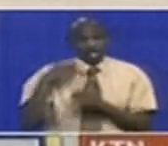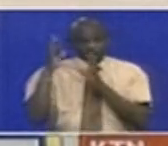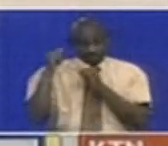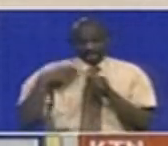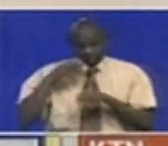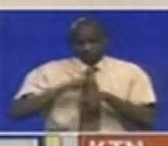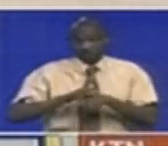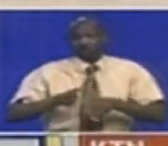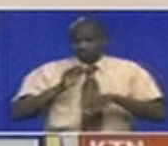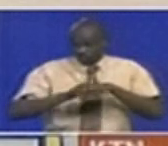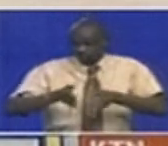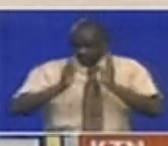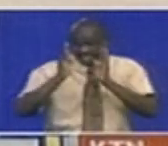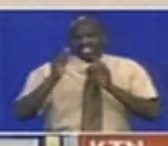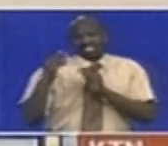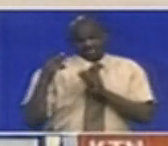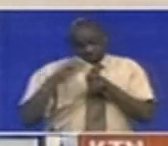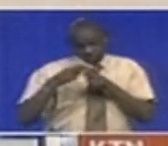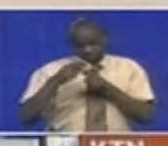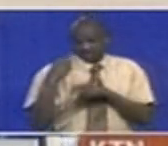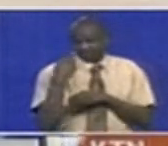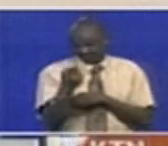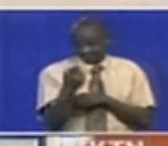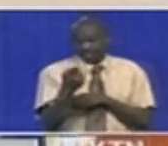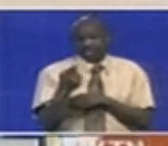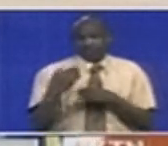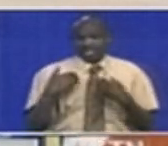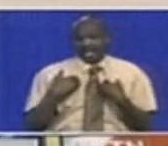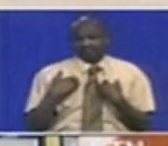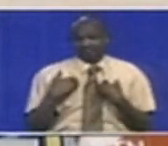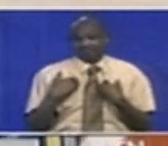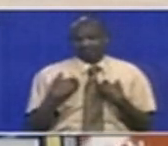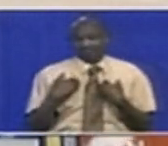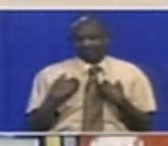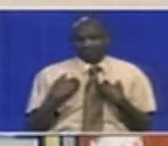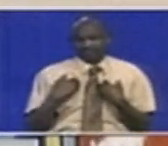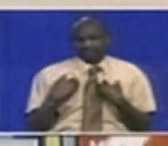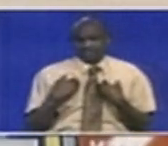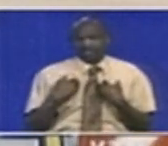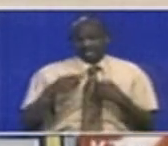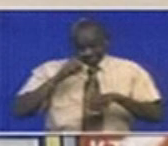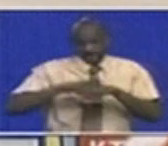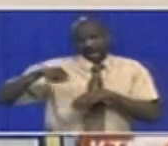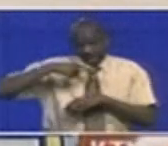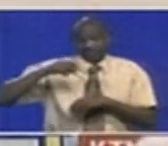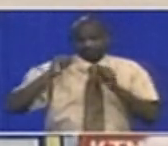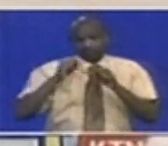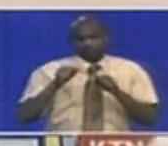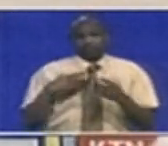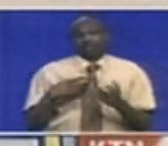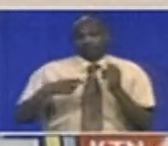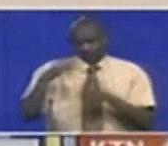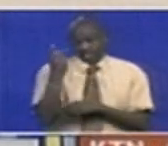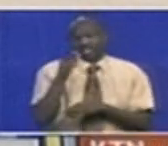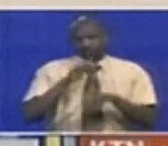sawa, na hivi karibuni tutakuwa ni ule mrengo wetu tumeupata kwa sana, tutakuwa katika